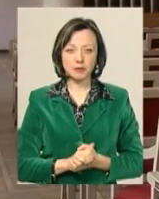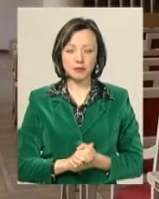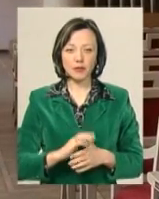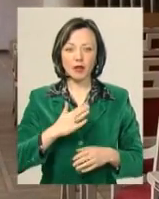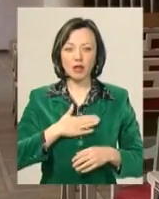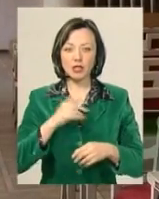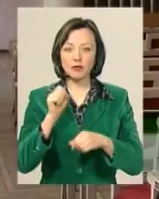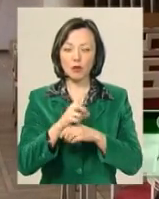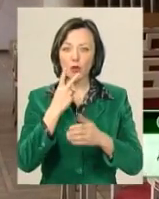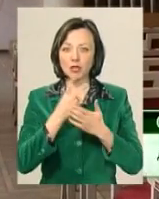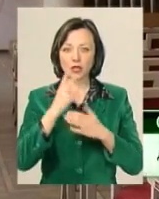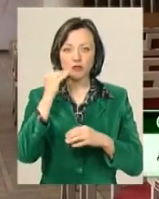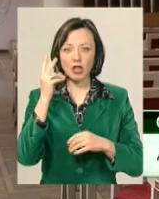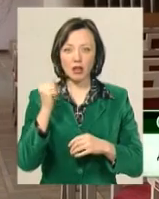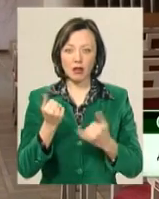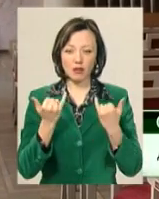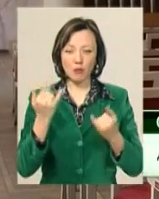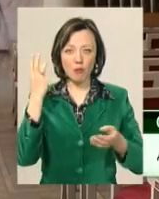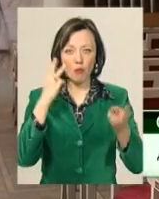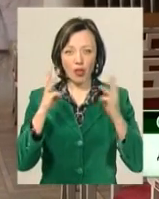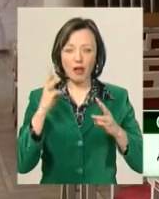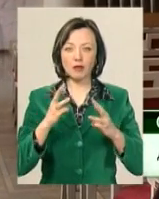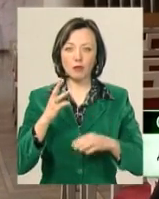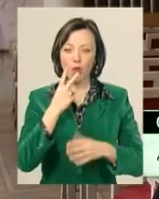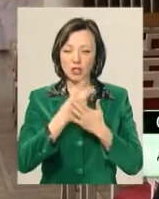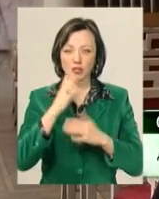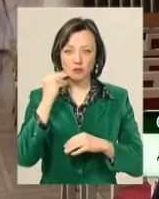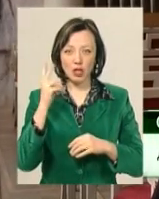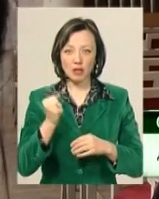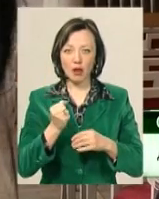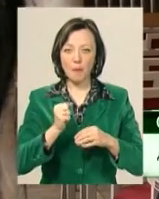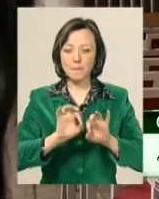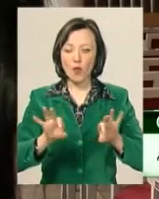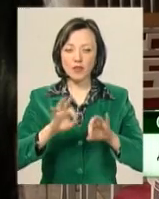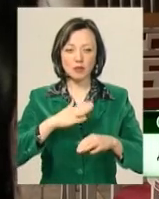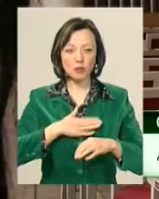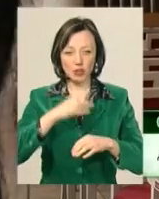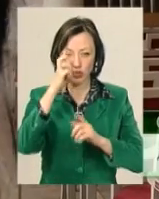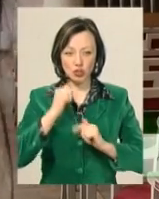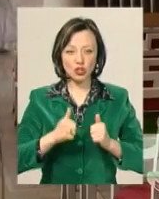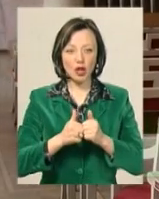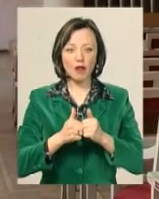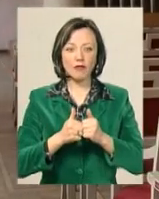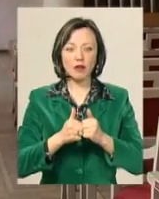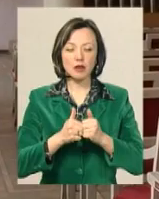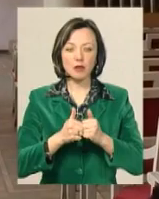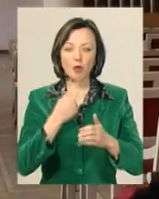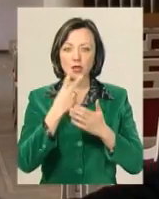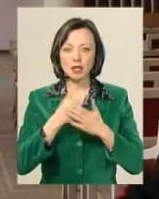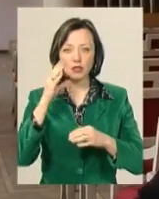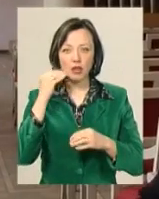Наша задача – показати Шевченка модерним, показати Шевченка провісником нашої держави, показати Шевченка